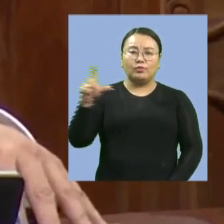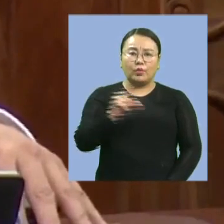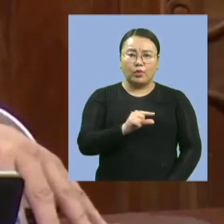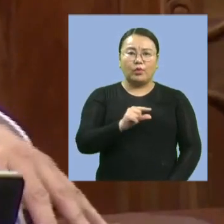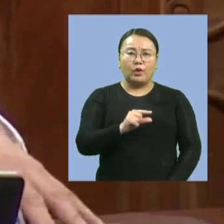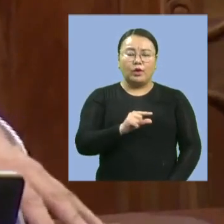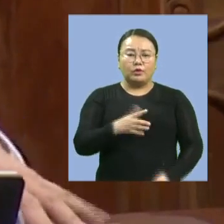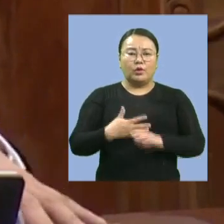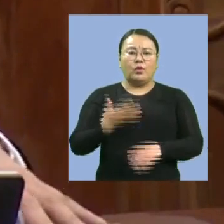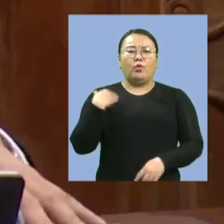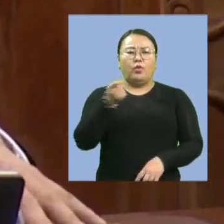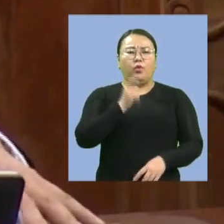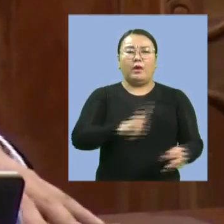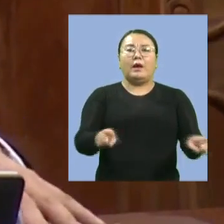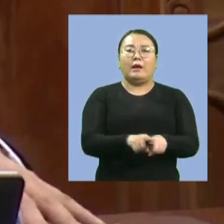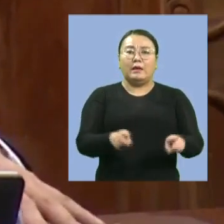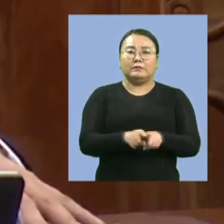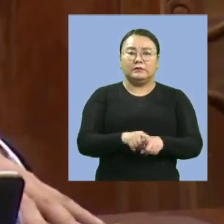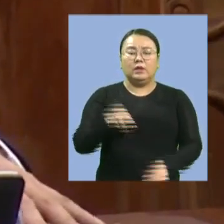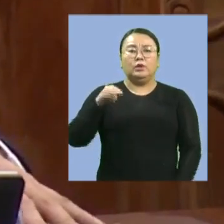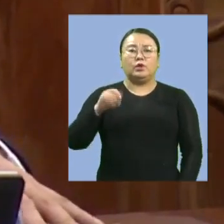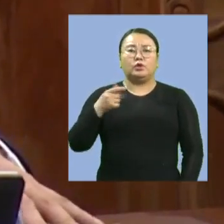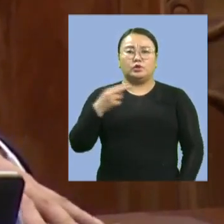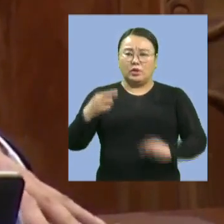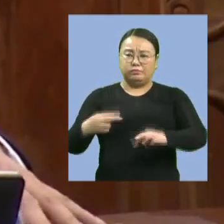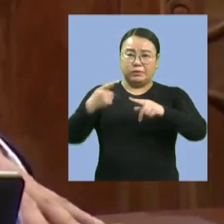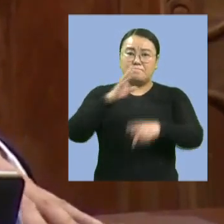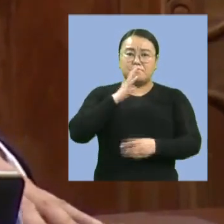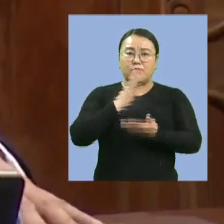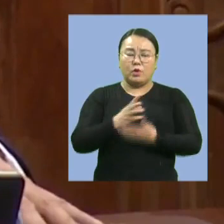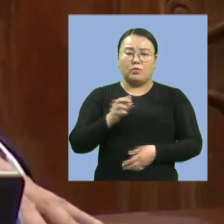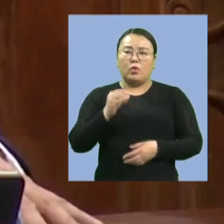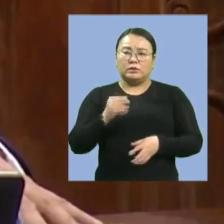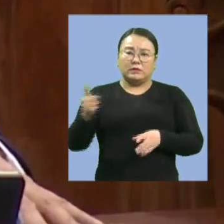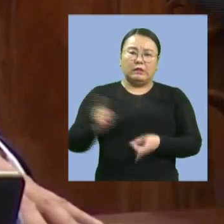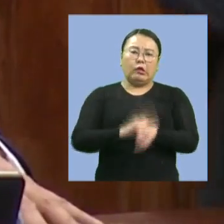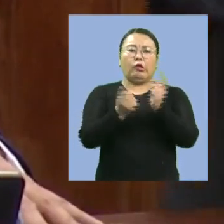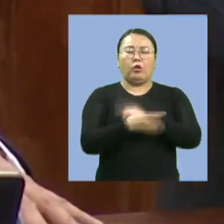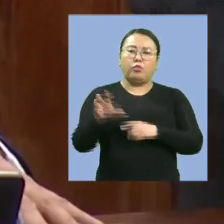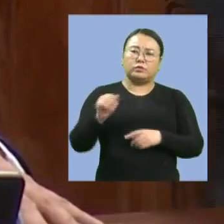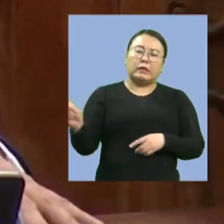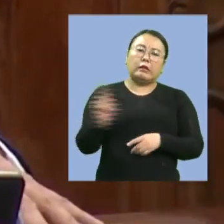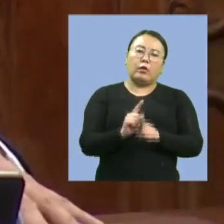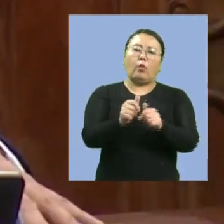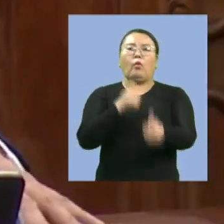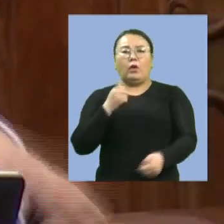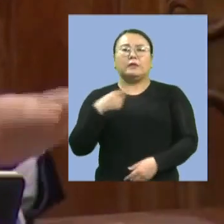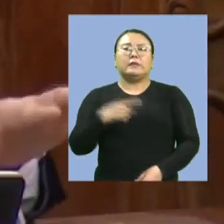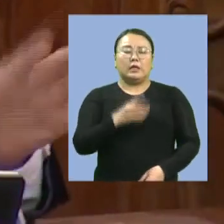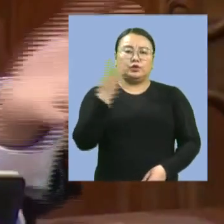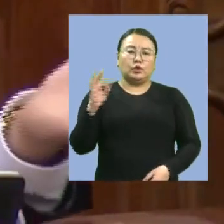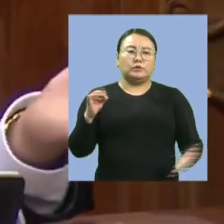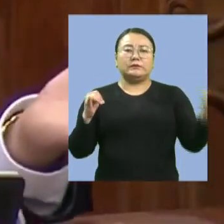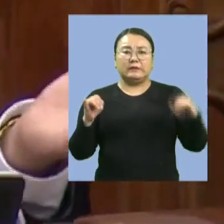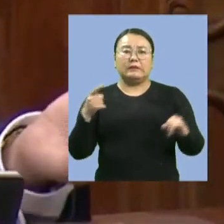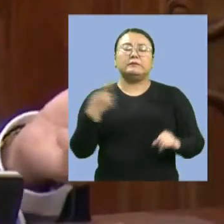Одоо буугаад дахиад буугаад хуучин руу ороод ирлээ шүү дээ. Нэгэн тогтолцоогоо бид нар шинчилж байгаа юм бол яагаад буцаад энээсээ буцчих вэ? Яагаад бас